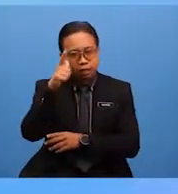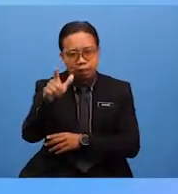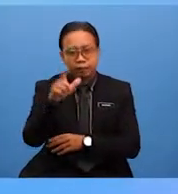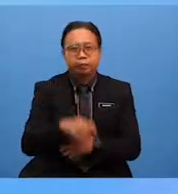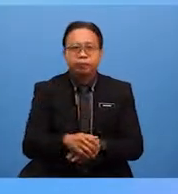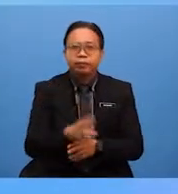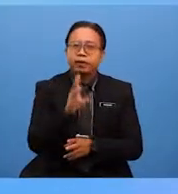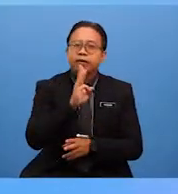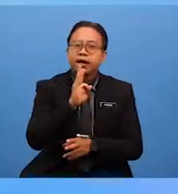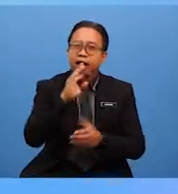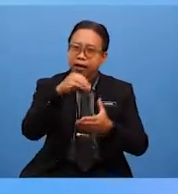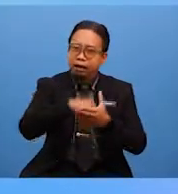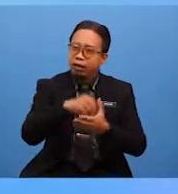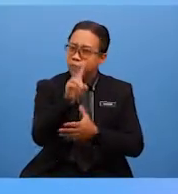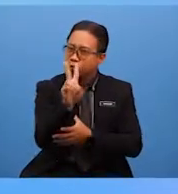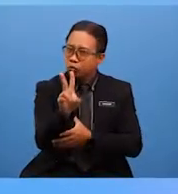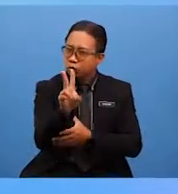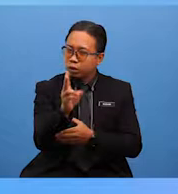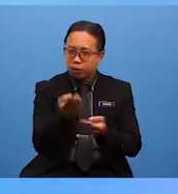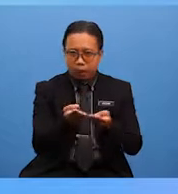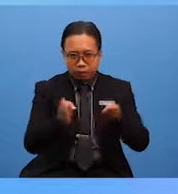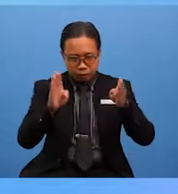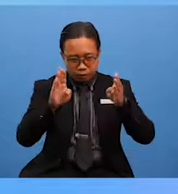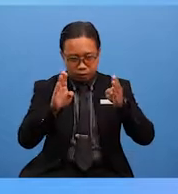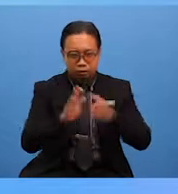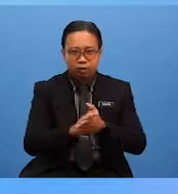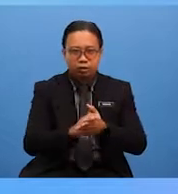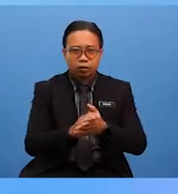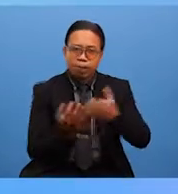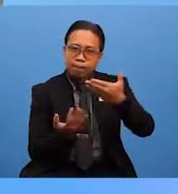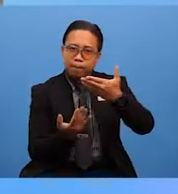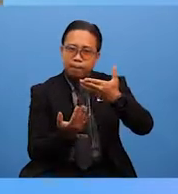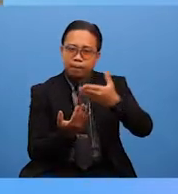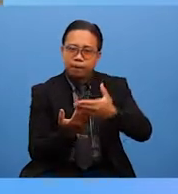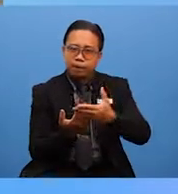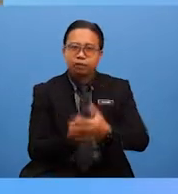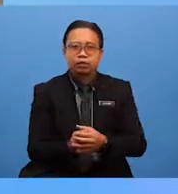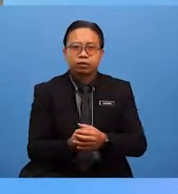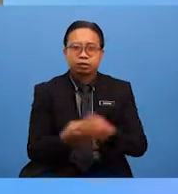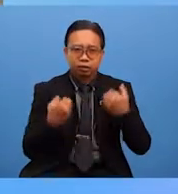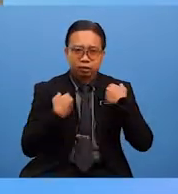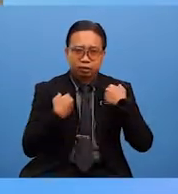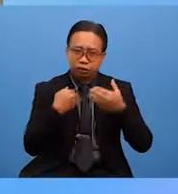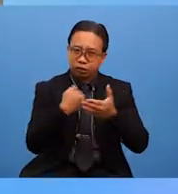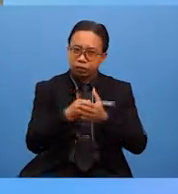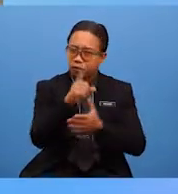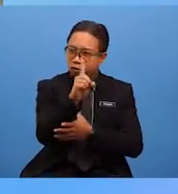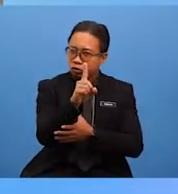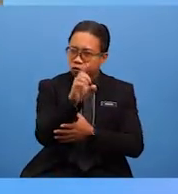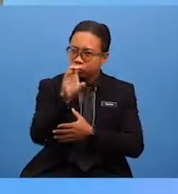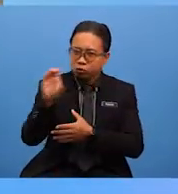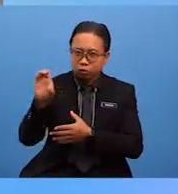air didalam ke-22 bingkar dididihkan sehingga mencapai suhu 100°